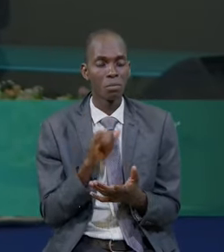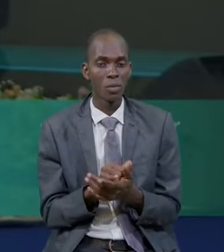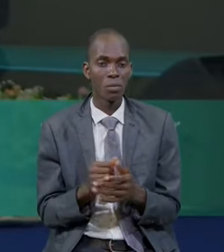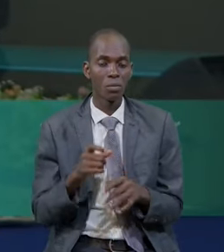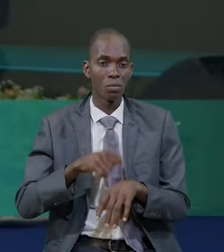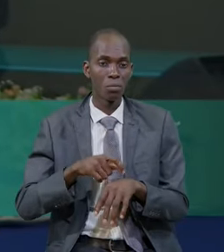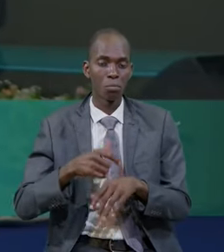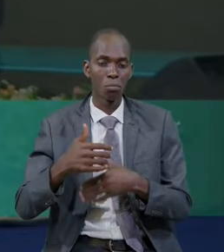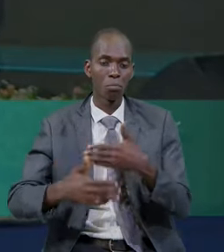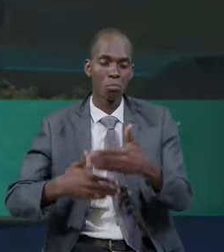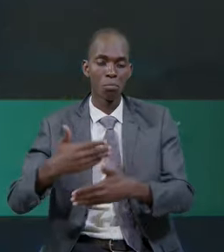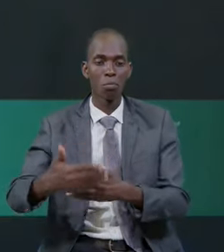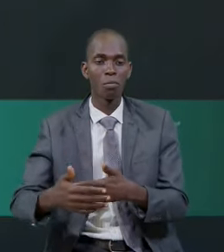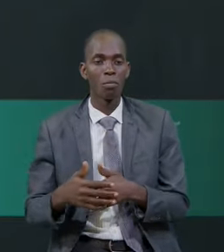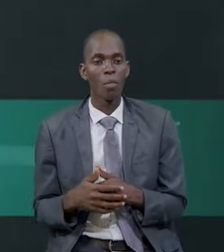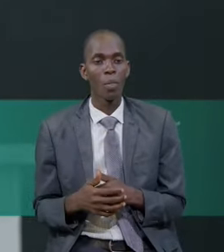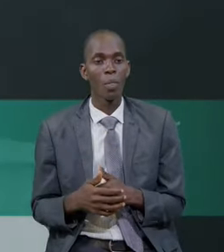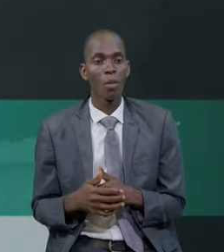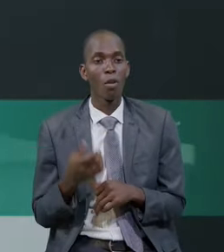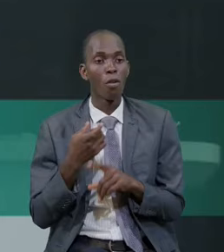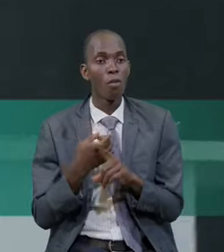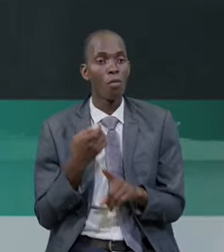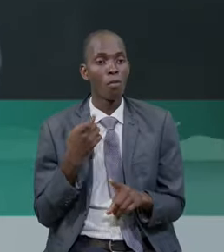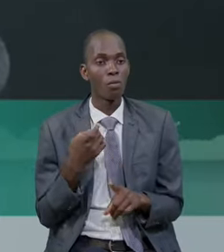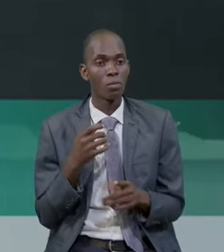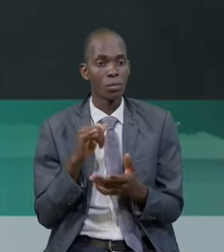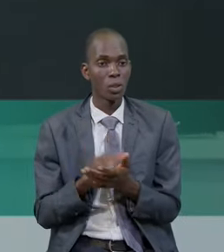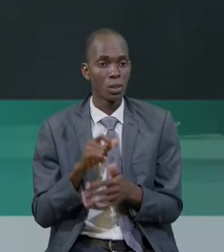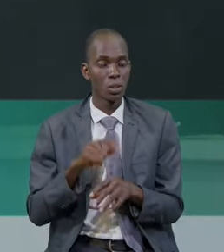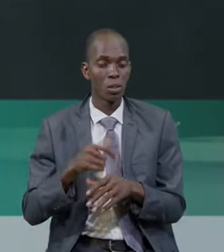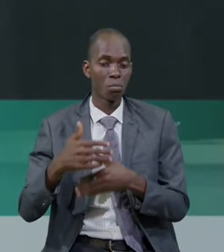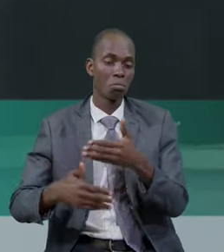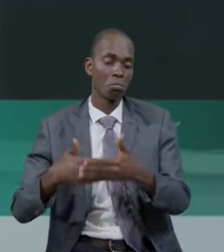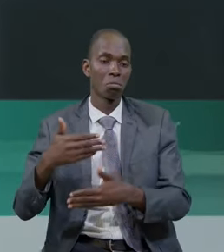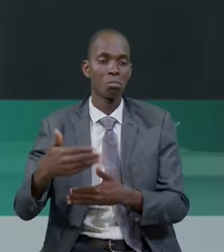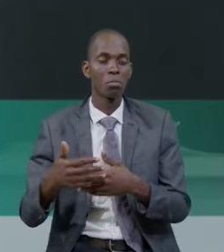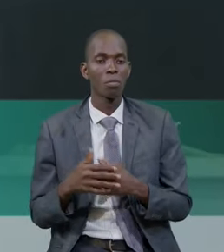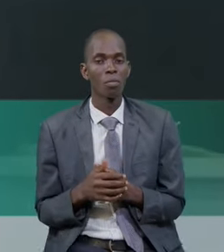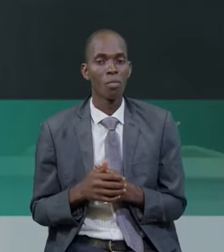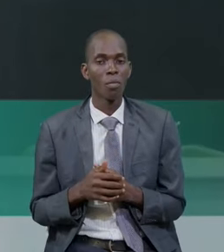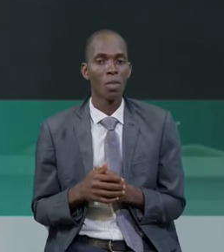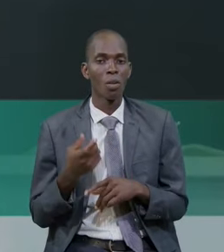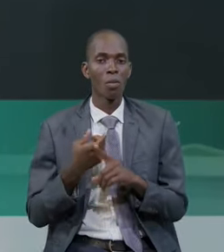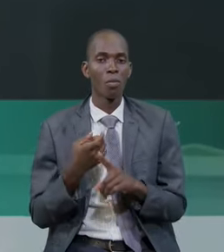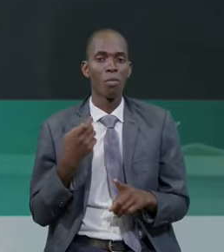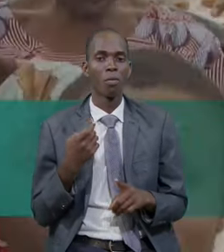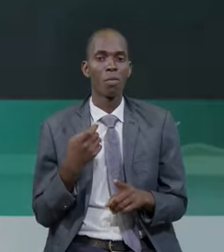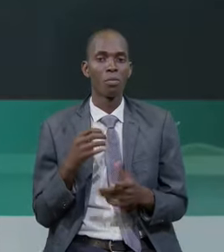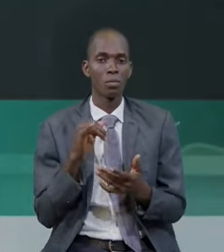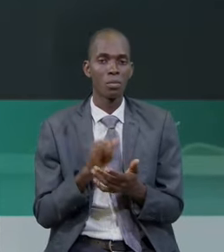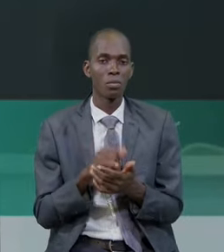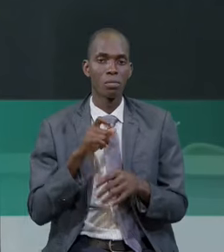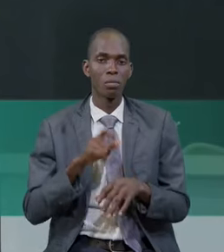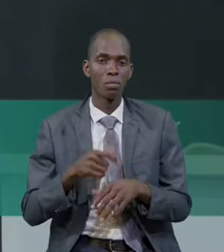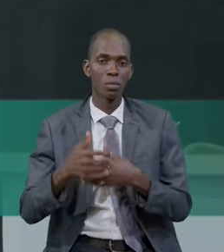suite. À partir de ce jour et dans la suite. À partir de ce jour et dans la suite.